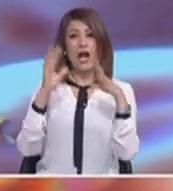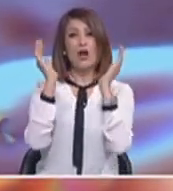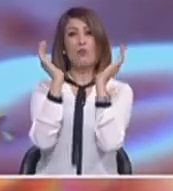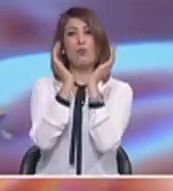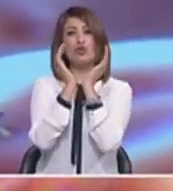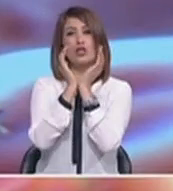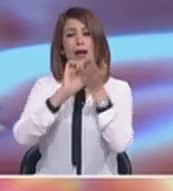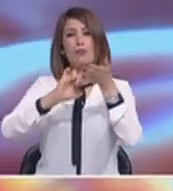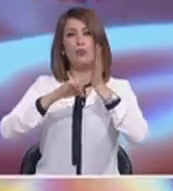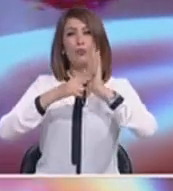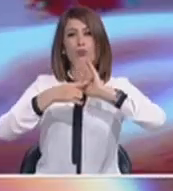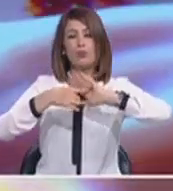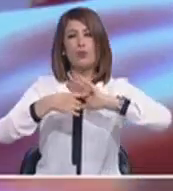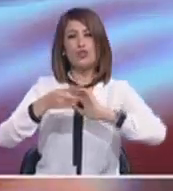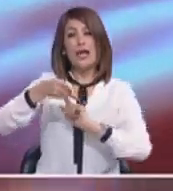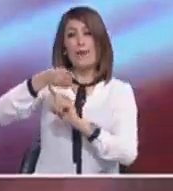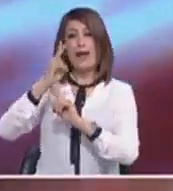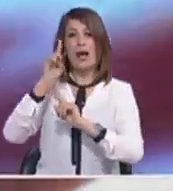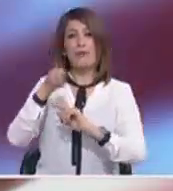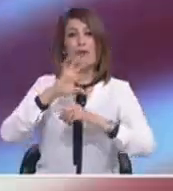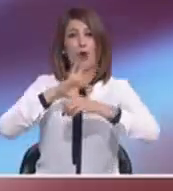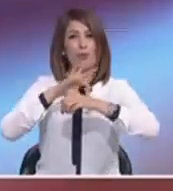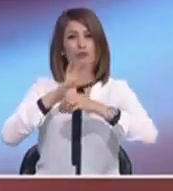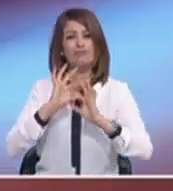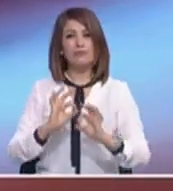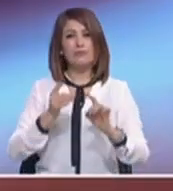اهميه كبيره كبيره في الازمه